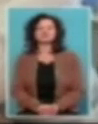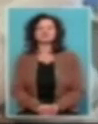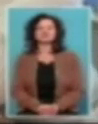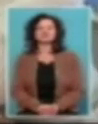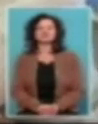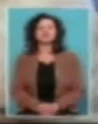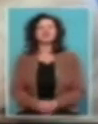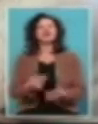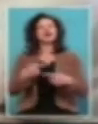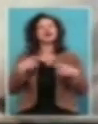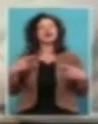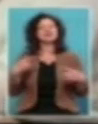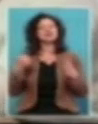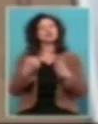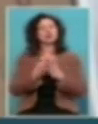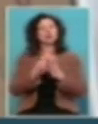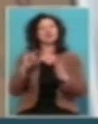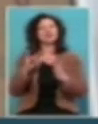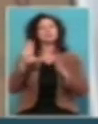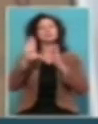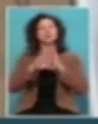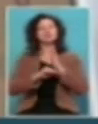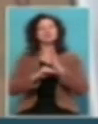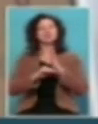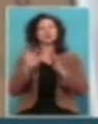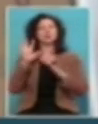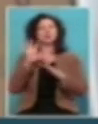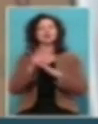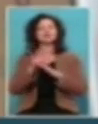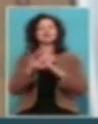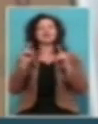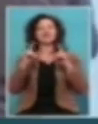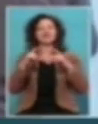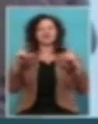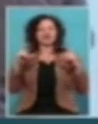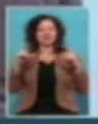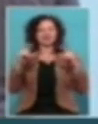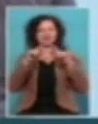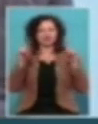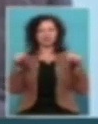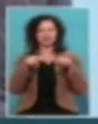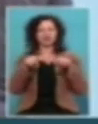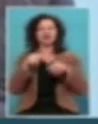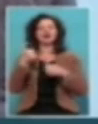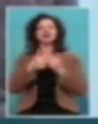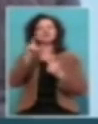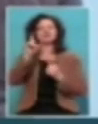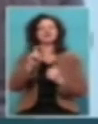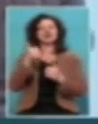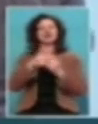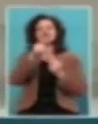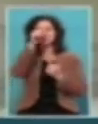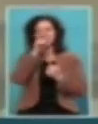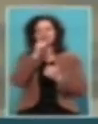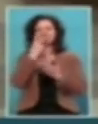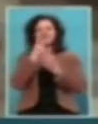Елбасы тапсырмасымен коммуналдық мекемелер шығындарды оңтайландырып, тарифтерді арзандатты. Инвестициялық бағдарламалар есебі негізінен